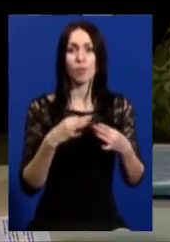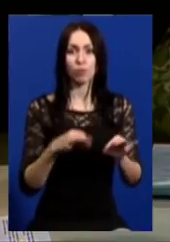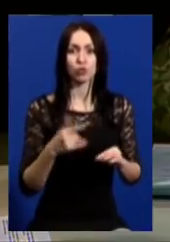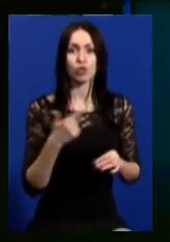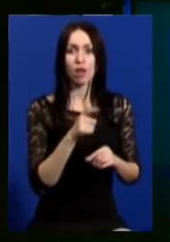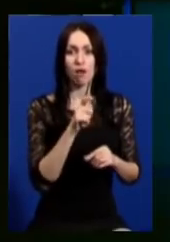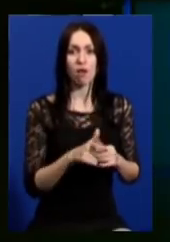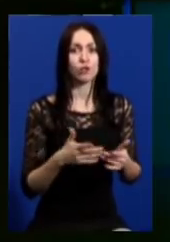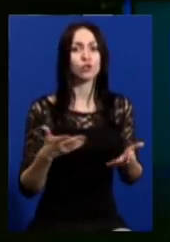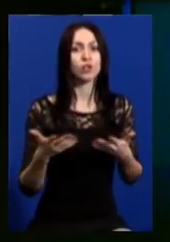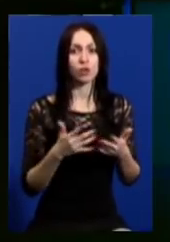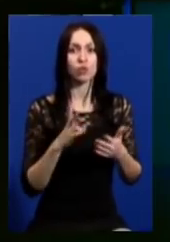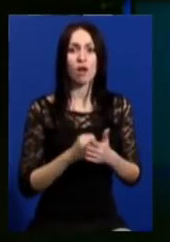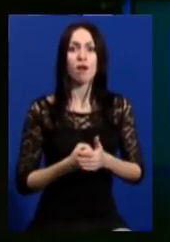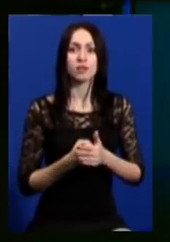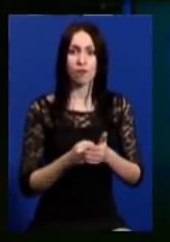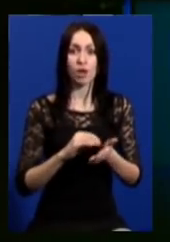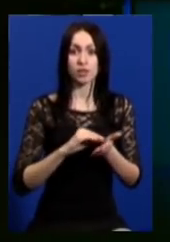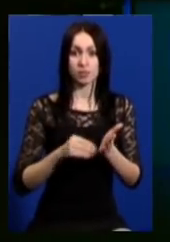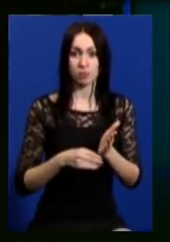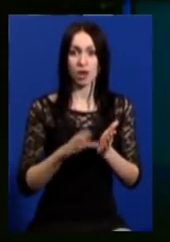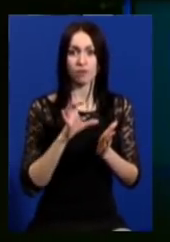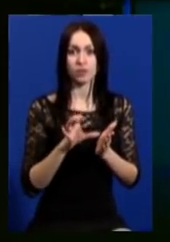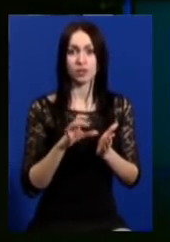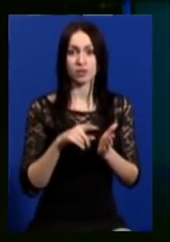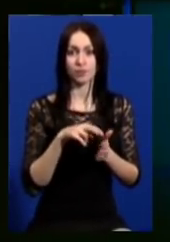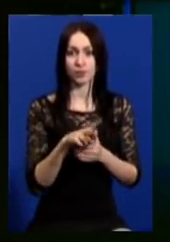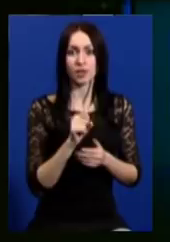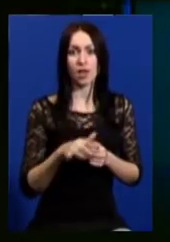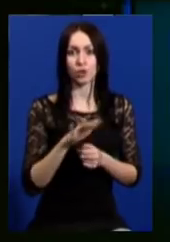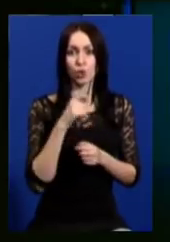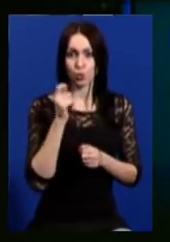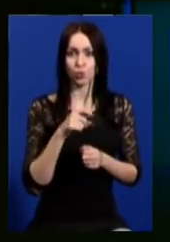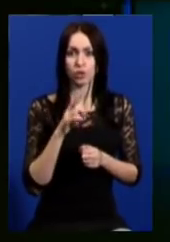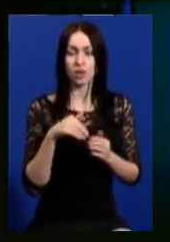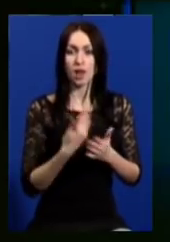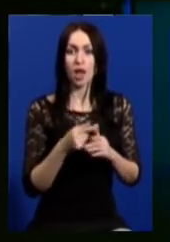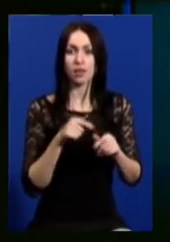які на підставі довідки з РАКСу слідували на території України для того, щоб